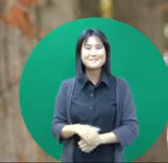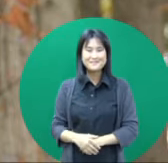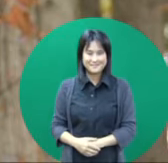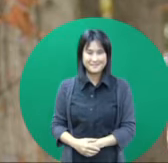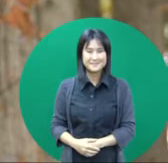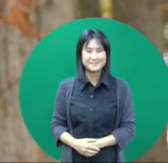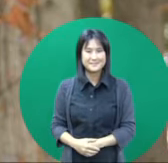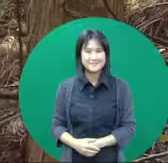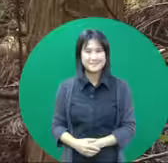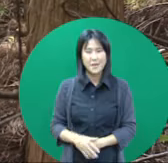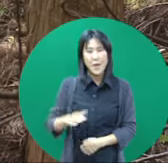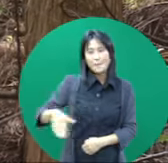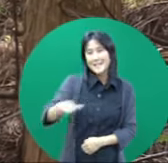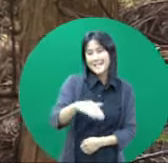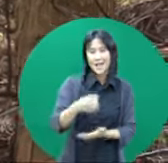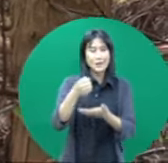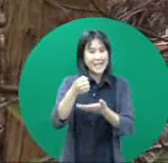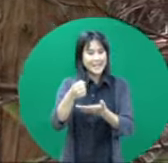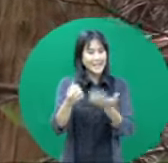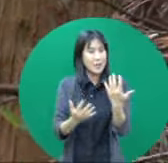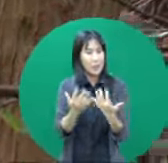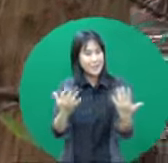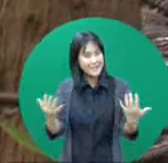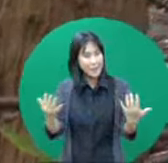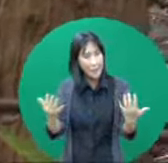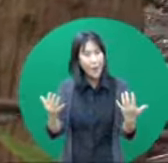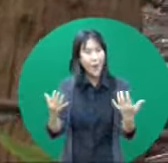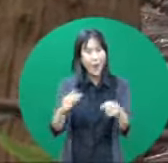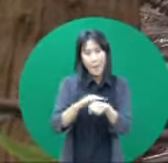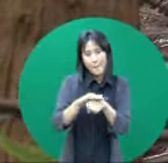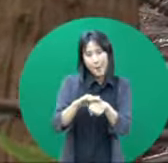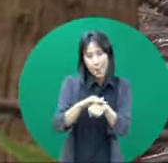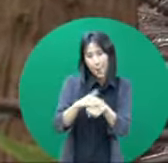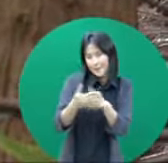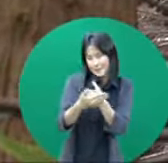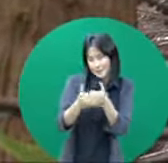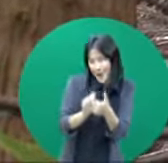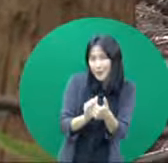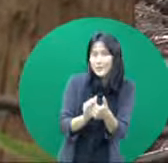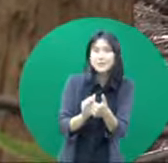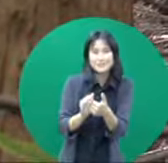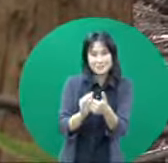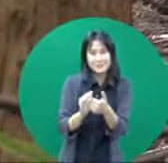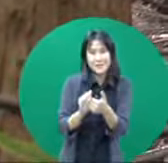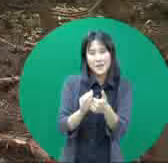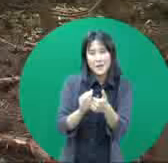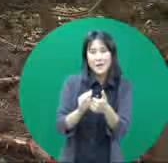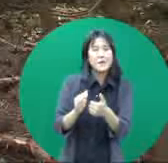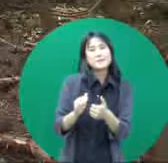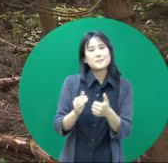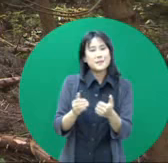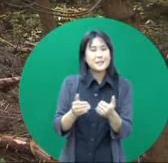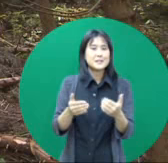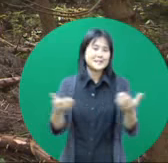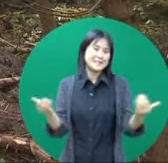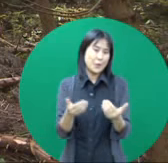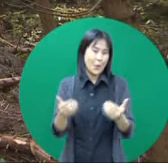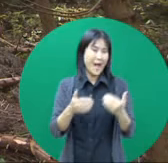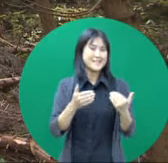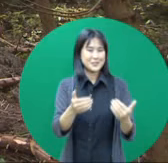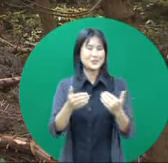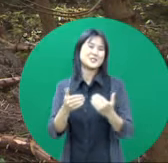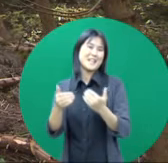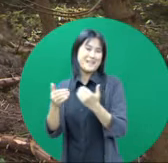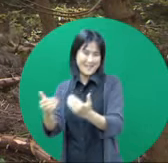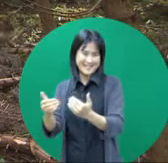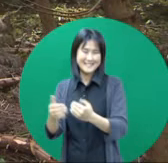ですよ。県民共有の財産である森林を守り育てる、県民参加の森づくりは